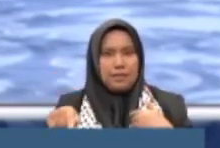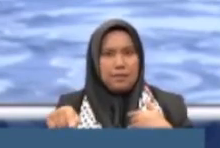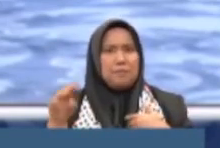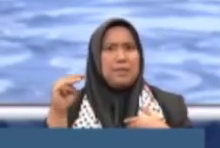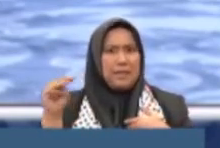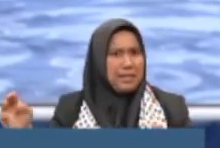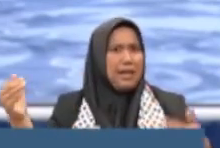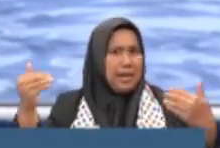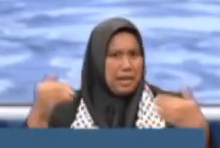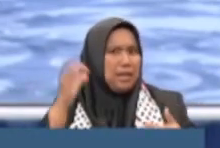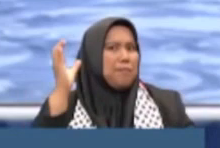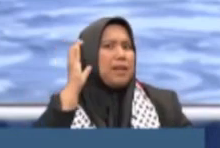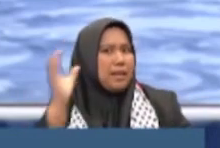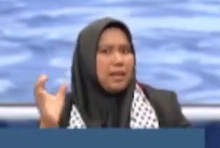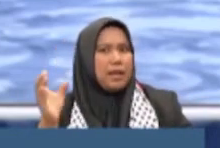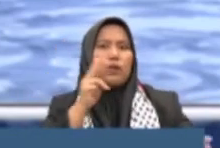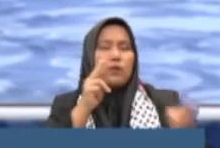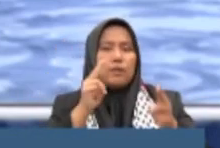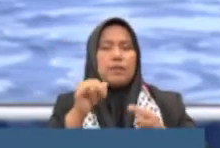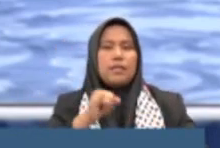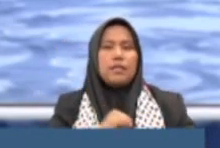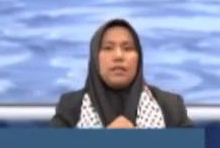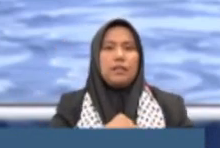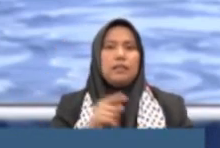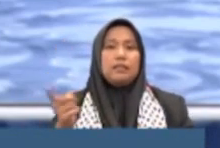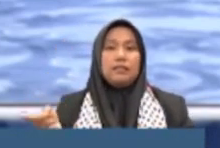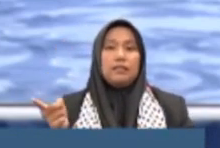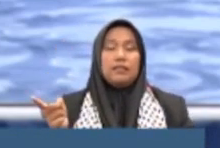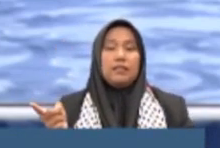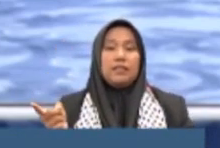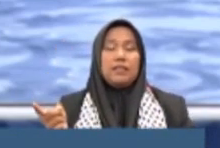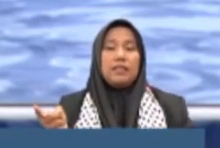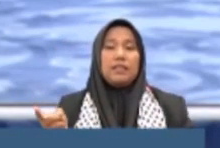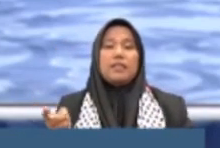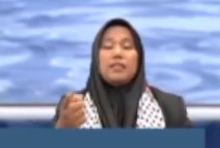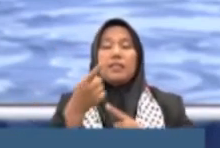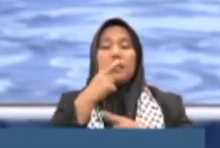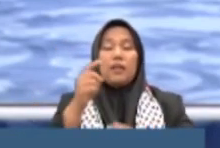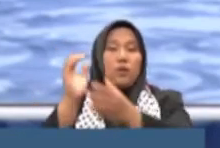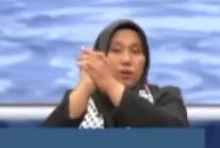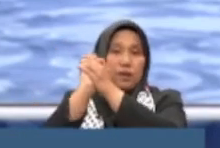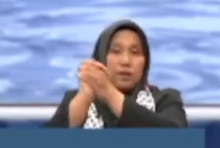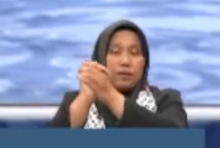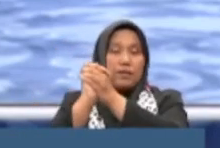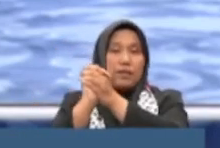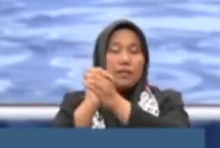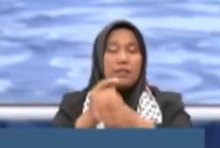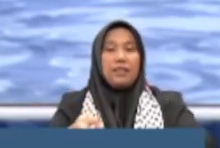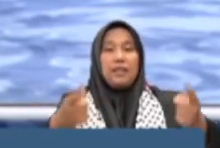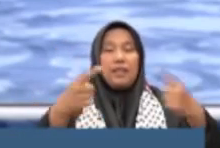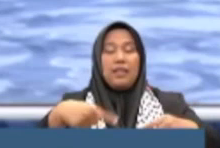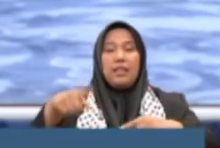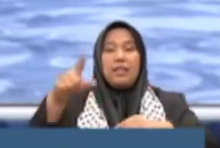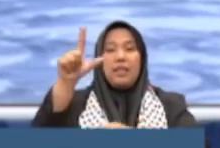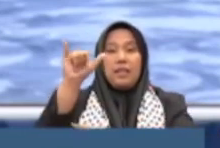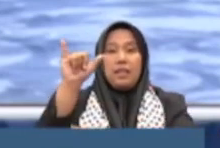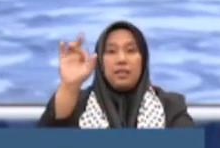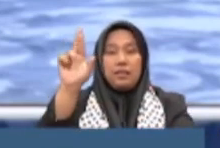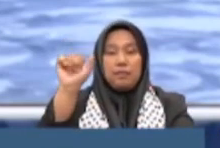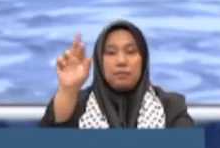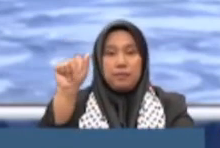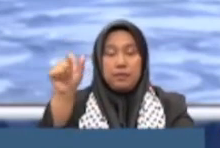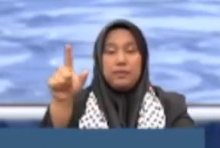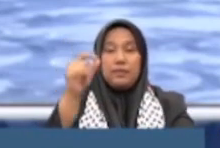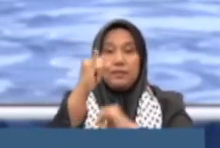saya. Dan Mehdi Akif itu taniah. Dia kata Anwar hadir dalam Liberal International dan menyatakan pendirian kita